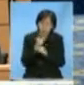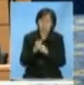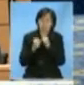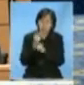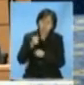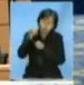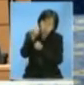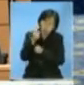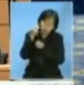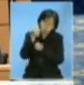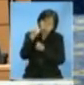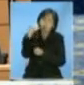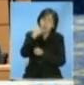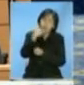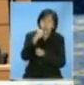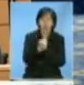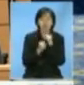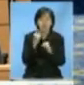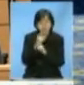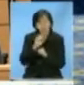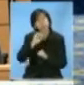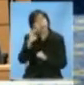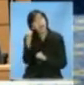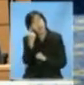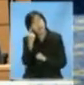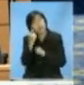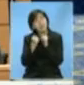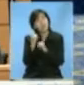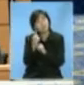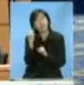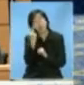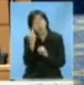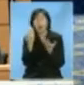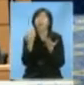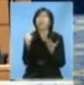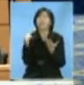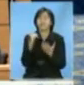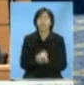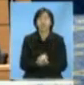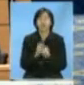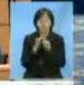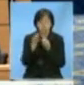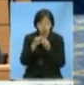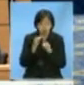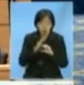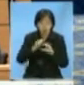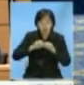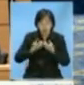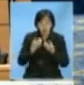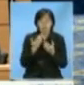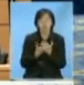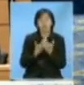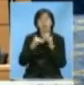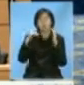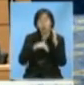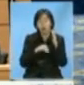ท้วงทุกปีนะครับปีละครั้งสองครั้งปีนี้นะครับถ้าเงาะมังคุดลงราคาที่จัน